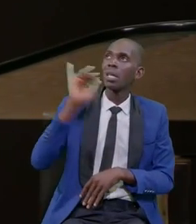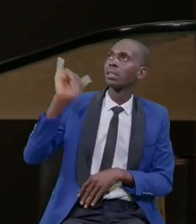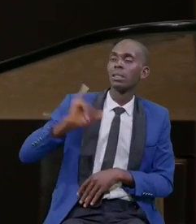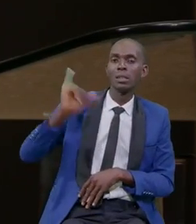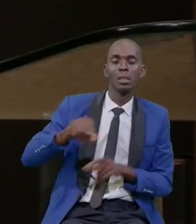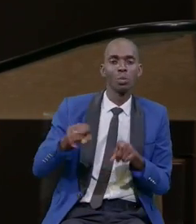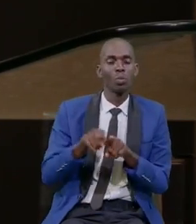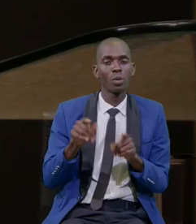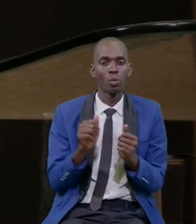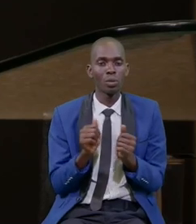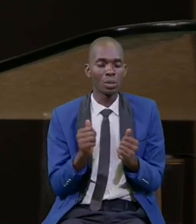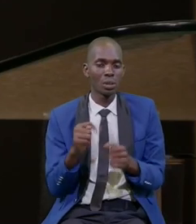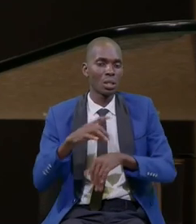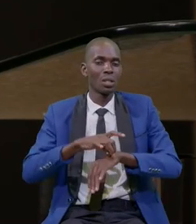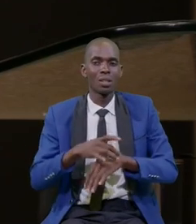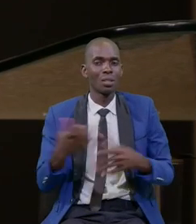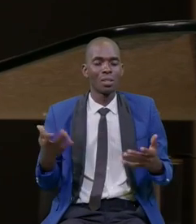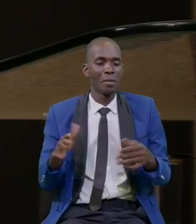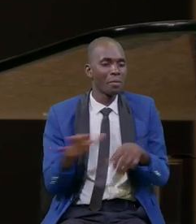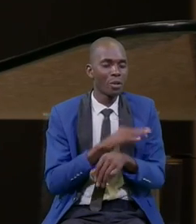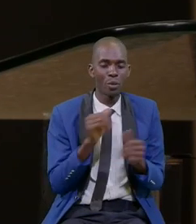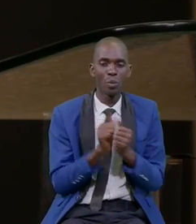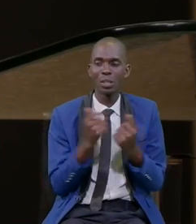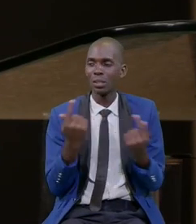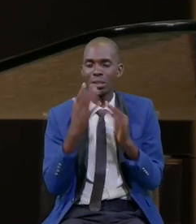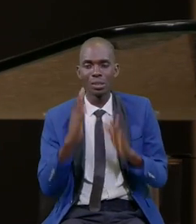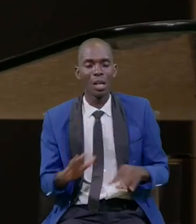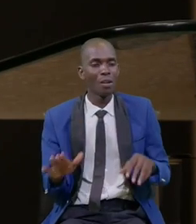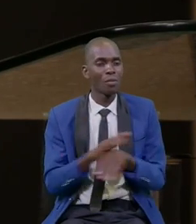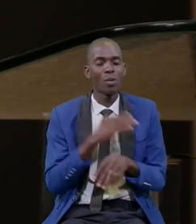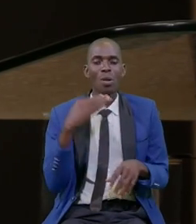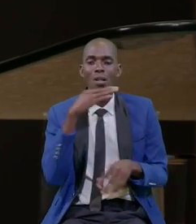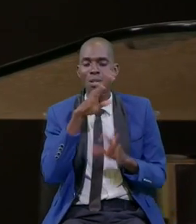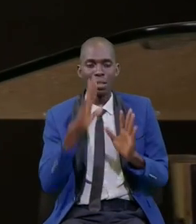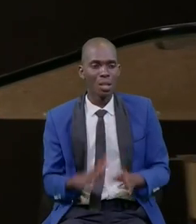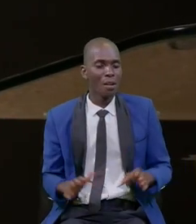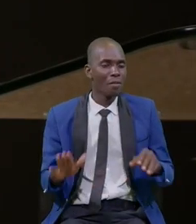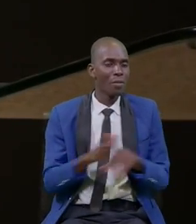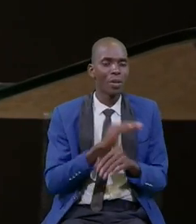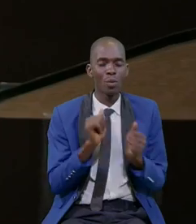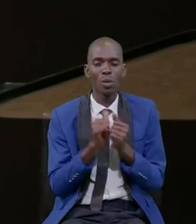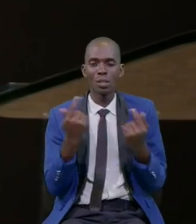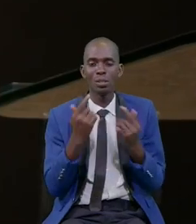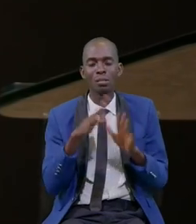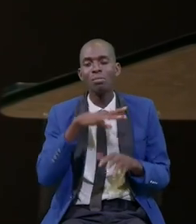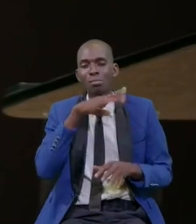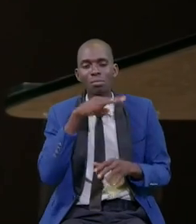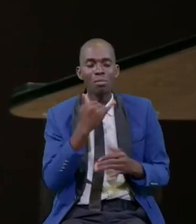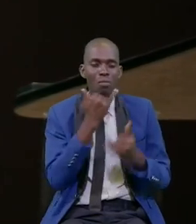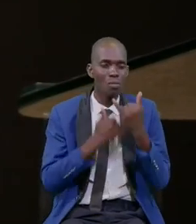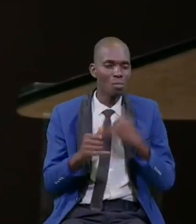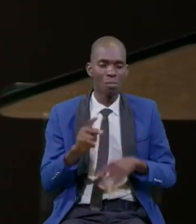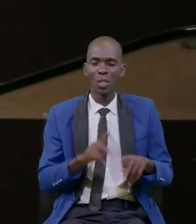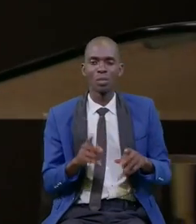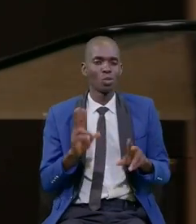terre? Pourquoi si le ciel est rempli des hypocrites, des menteurs, des méchants, des voleurs, des